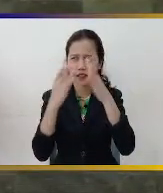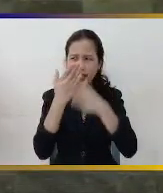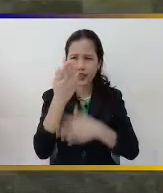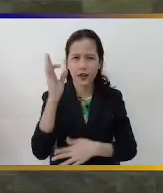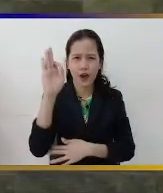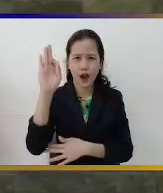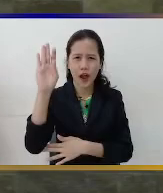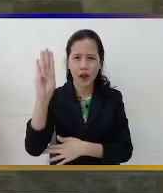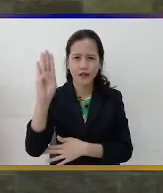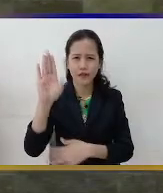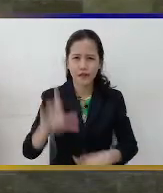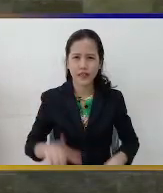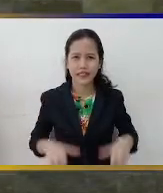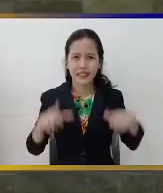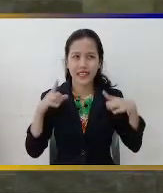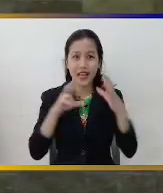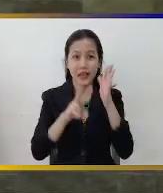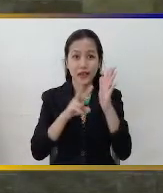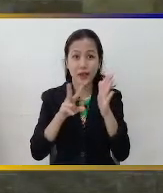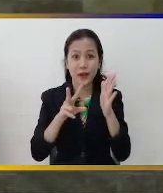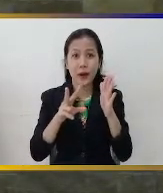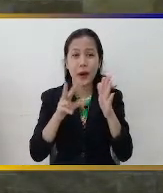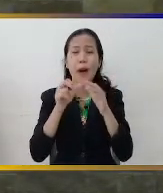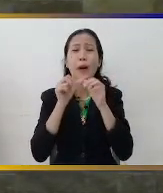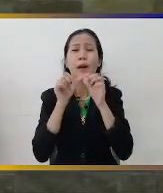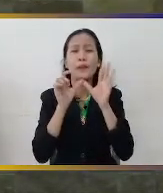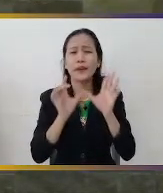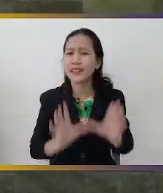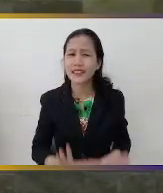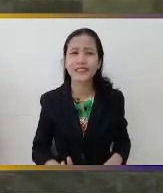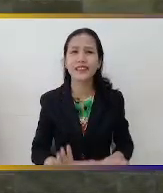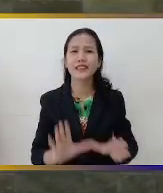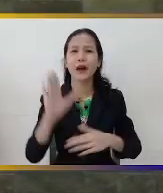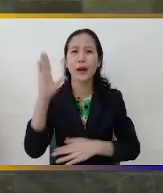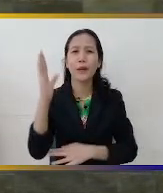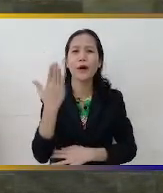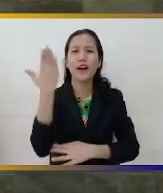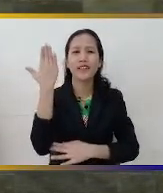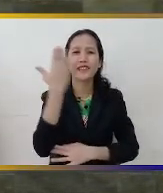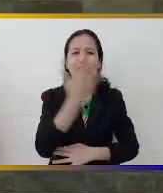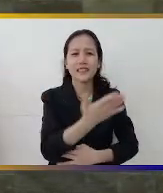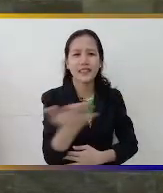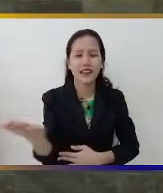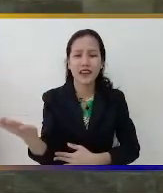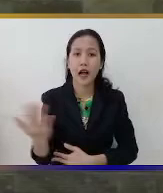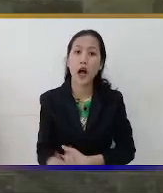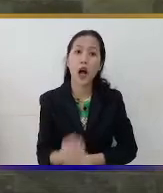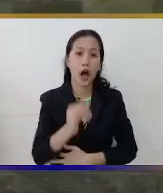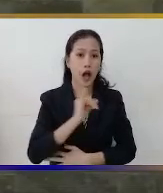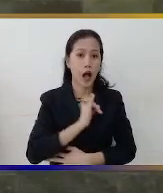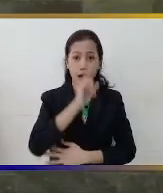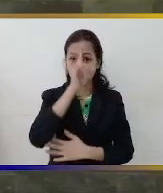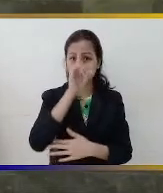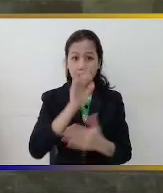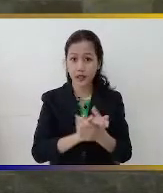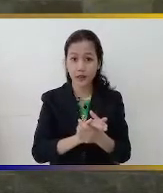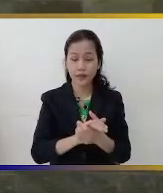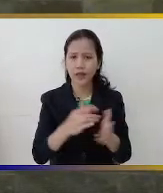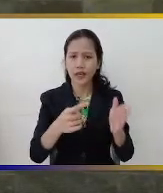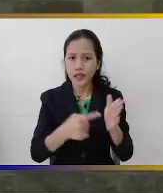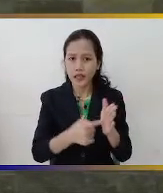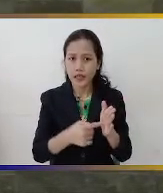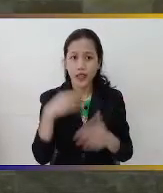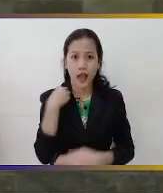ganun din po sa mga nasa Facebook Live. And ako po ay naniniwala na ito po ay hindi magiging hadlang. Ito pong pamamaraan ng ating pong